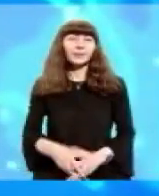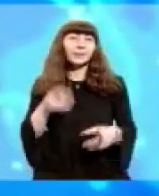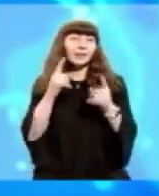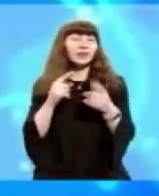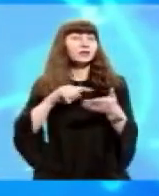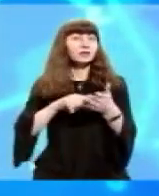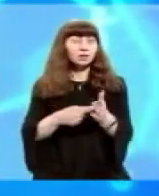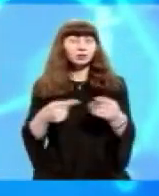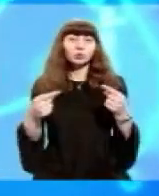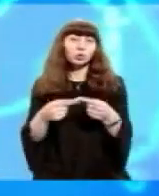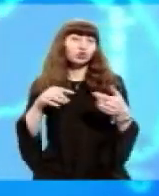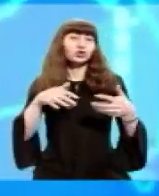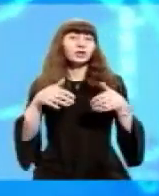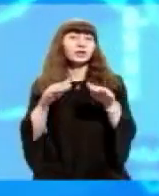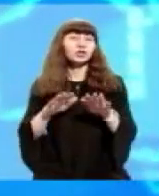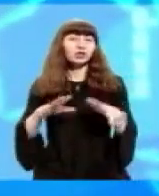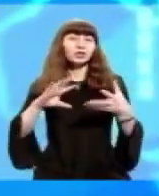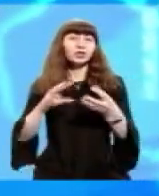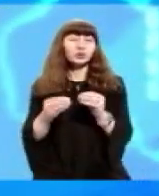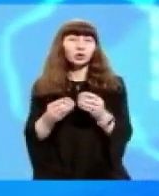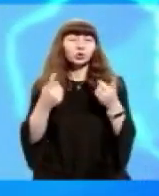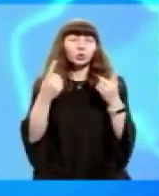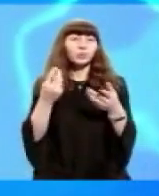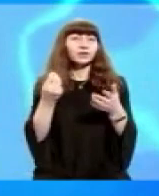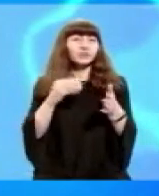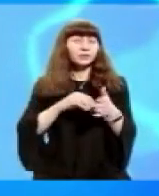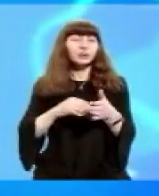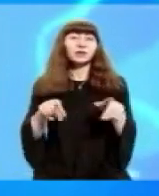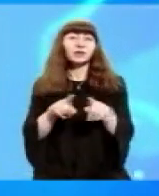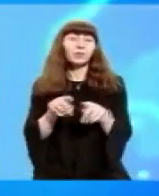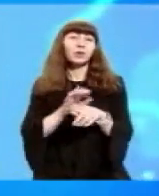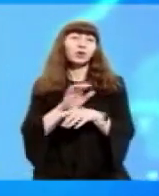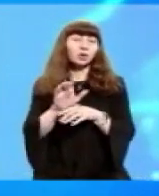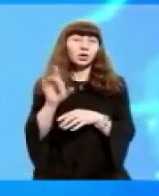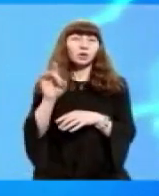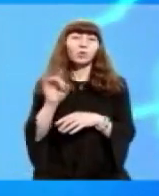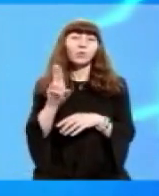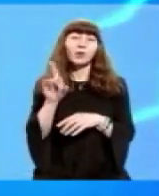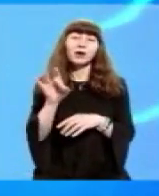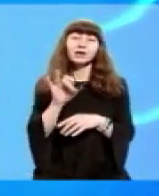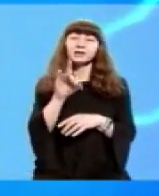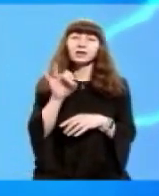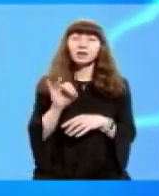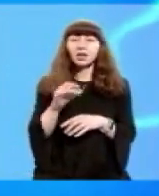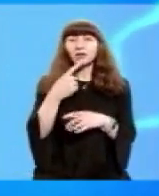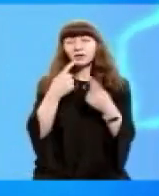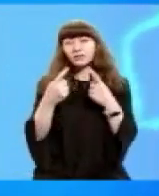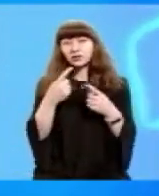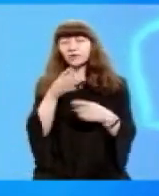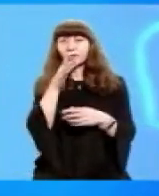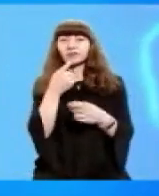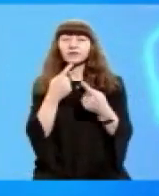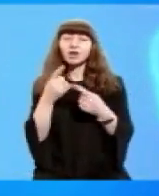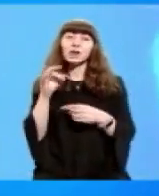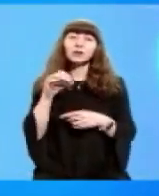Реальные цели, конкретные результаты и крупные инвестпроекты – такие поручения дал глава региона Кумар Аксакалов на селекторном совещании акимам